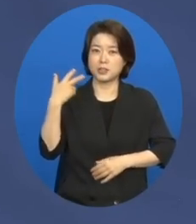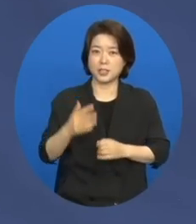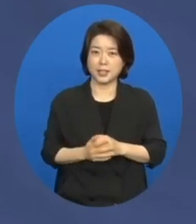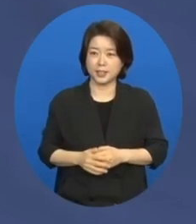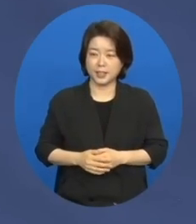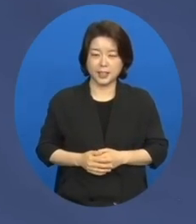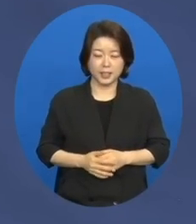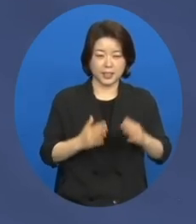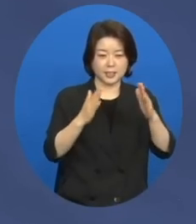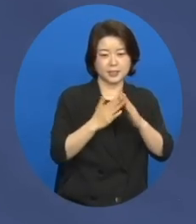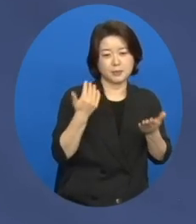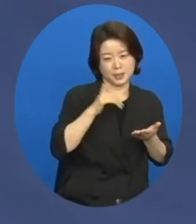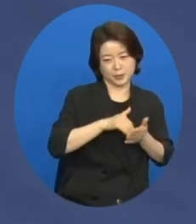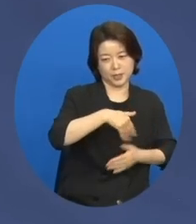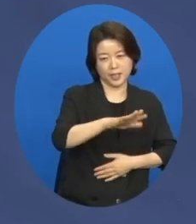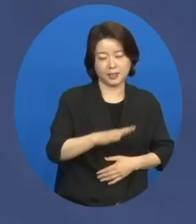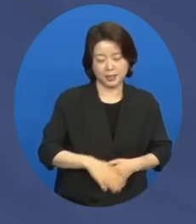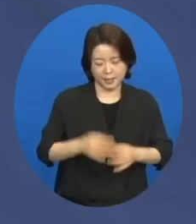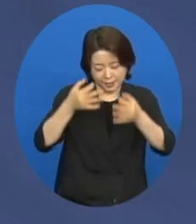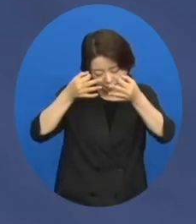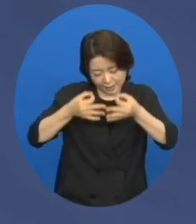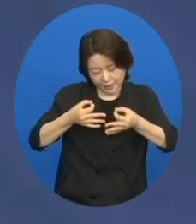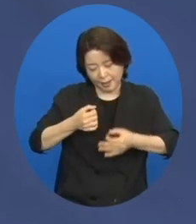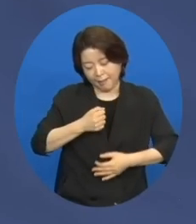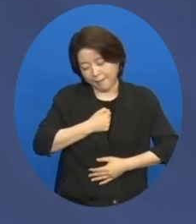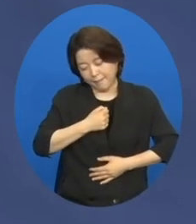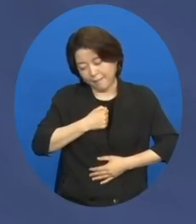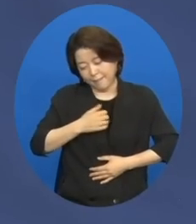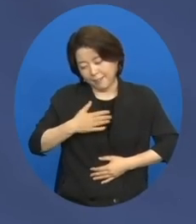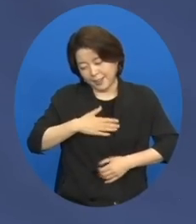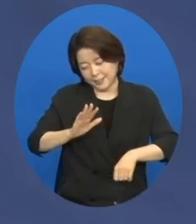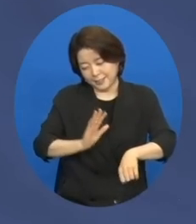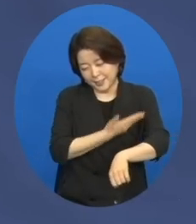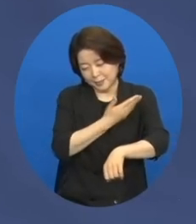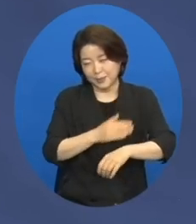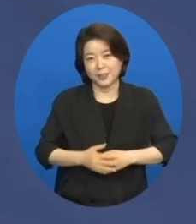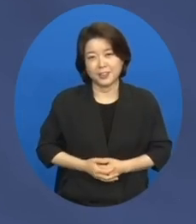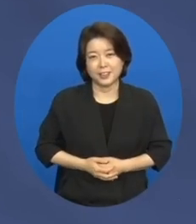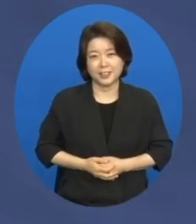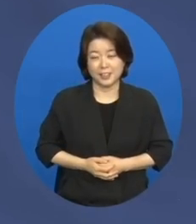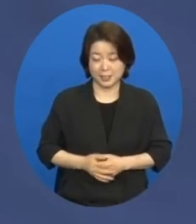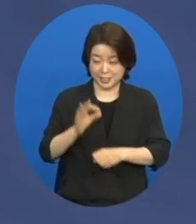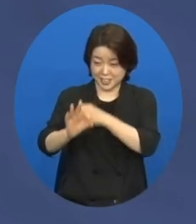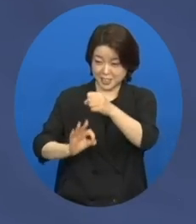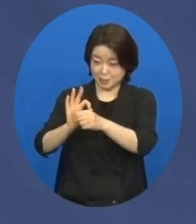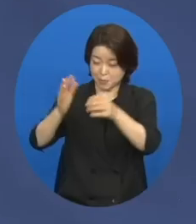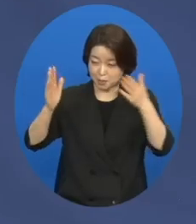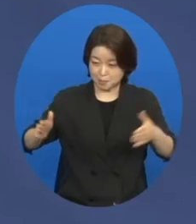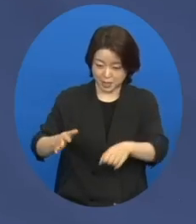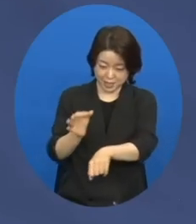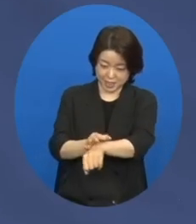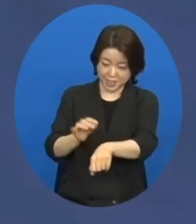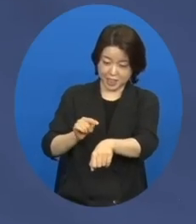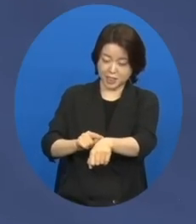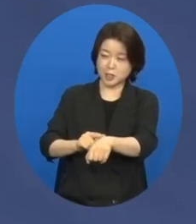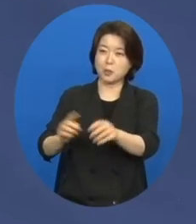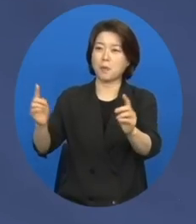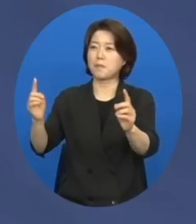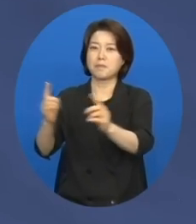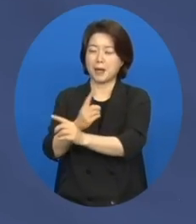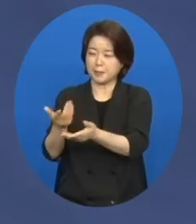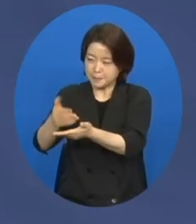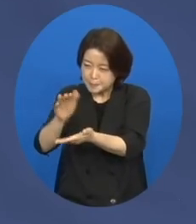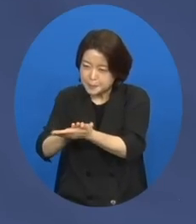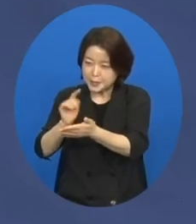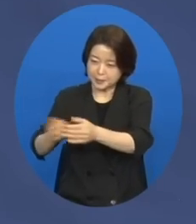돌아가면서 많은 자책과 함께, 그리고 시계를 10년 만에 이거 고쳐가지고 그리고 차고 왔습니다. 아주 비장한